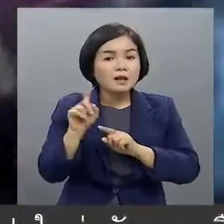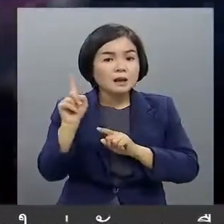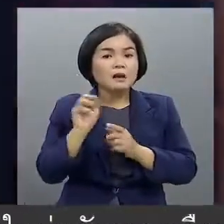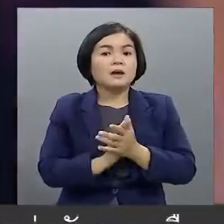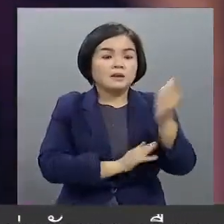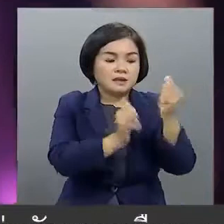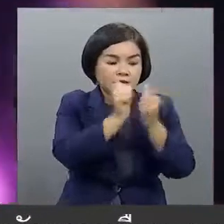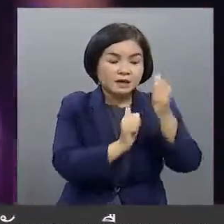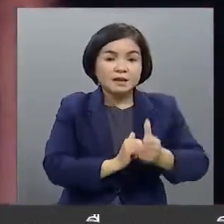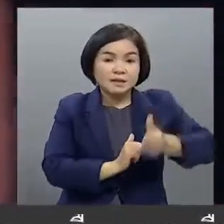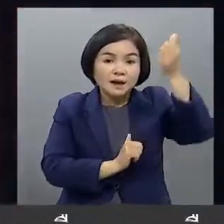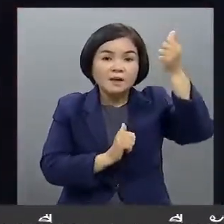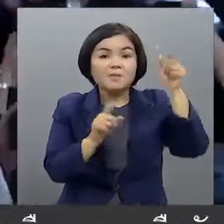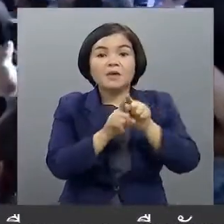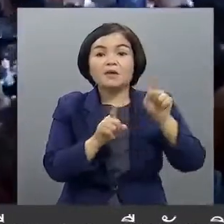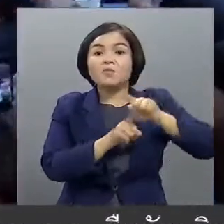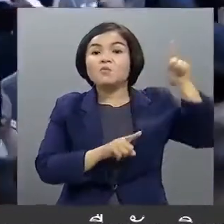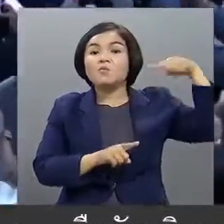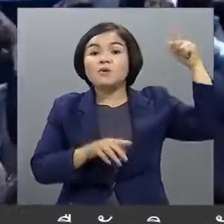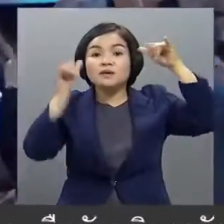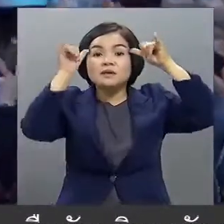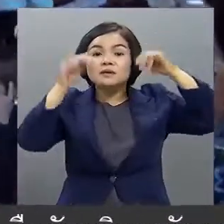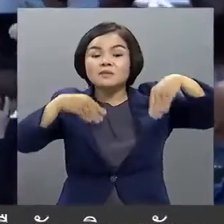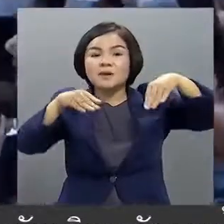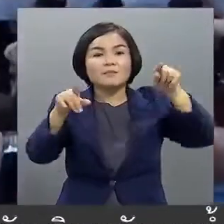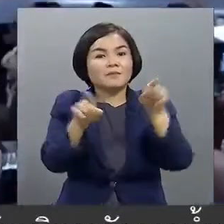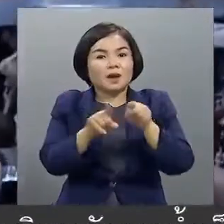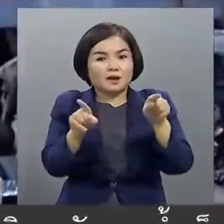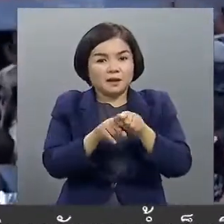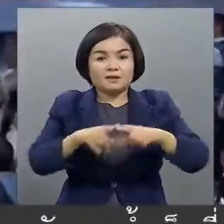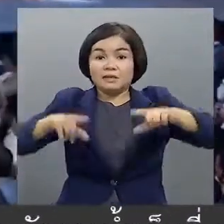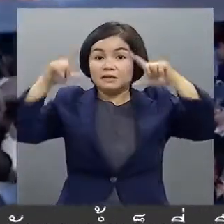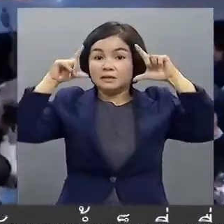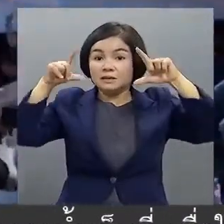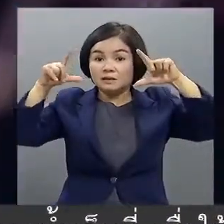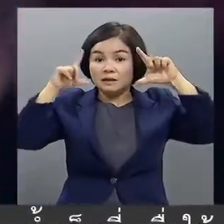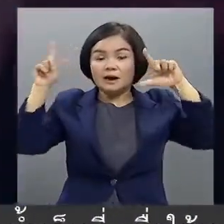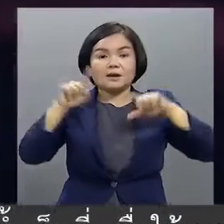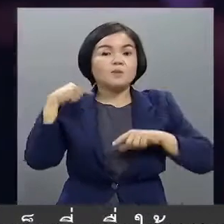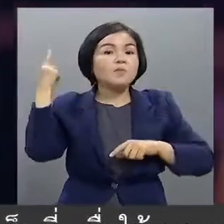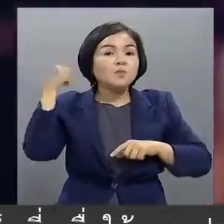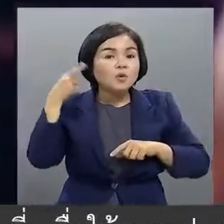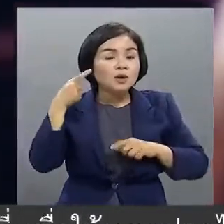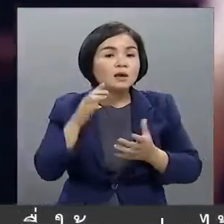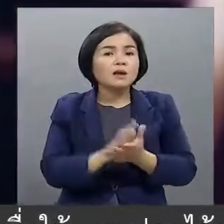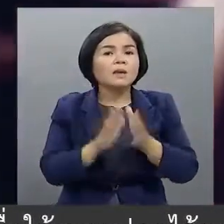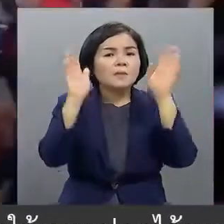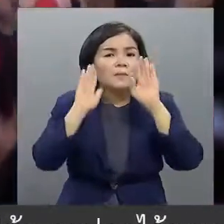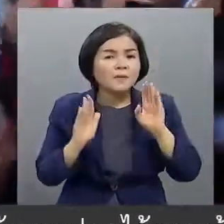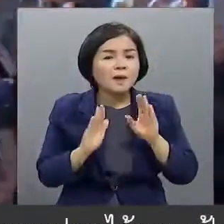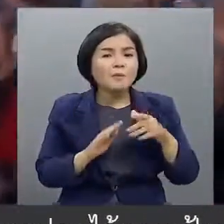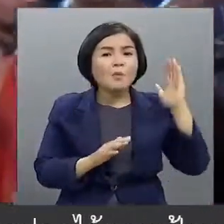นคือสาวงามชาวสเปนอังเคลาปอนเซ่ผู้สร้างประวัติศาสตร์เป็นสาวงามข้ามเพศคนแรกบนเวทีนางงามจักรว